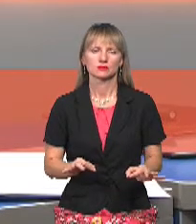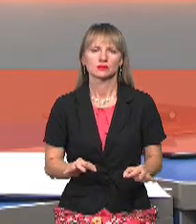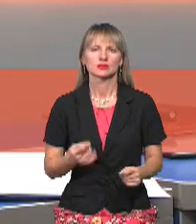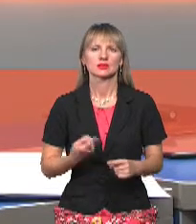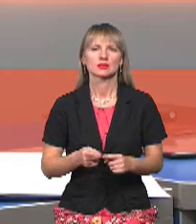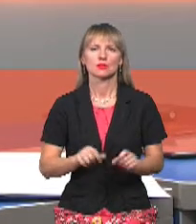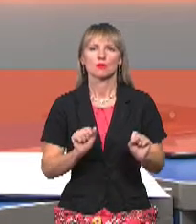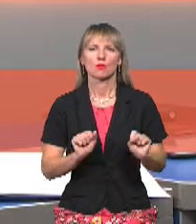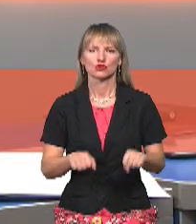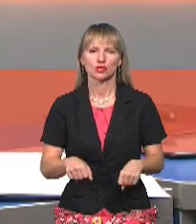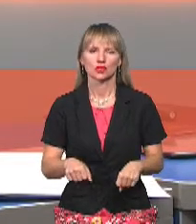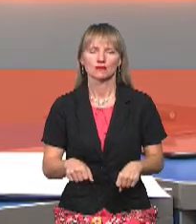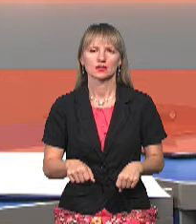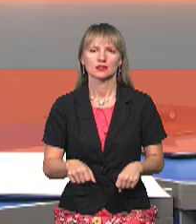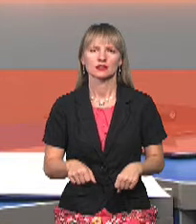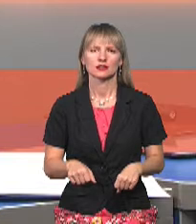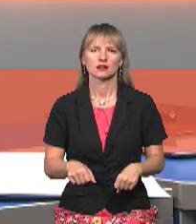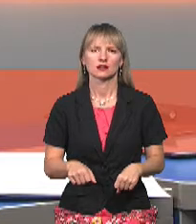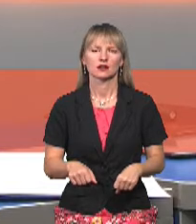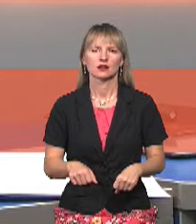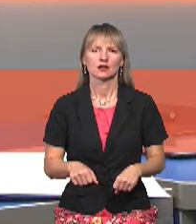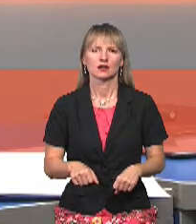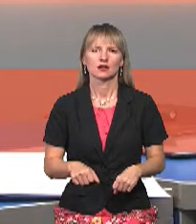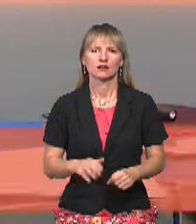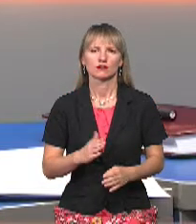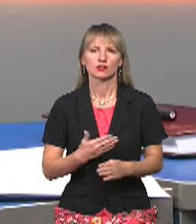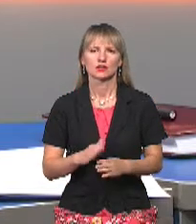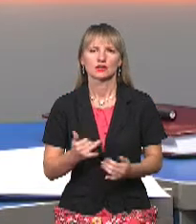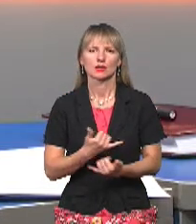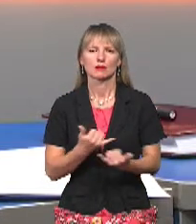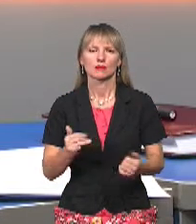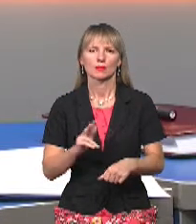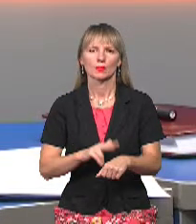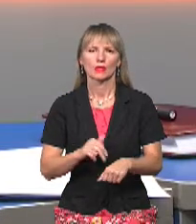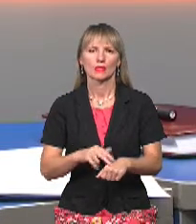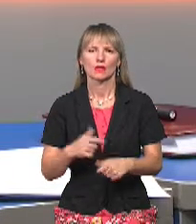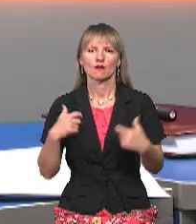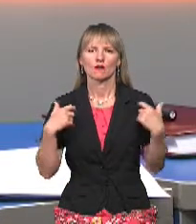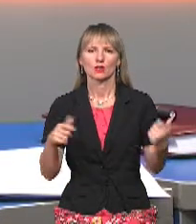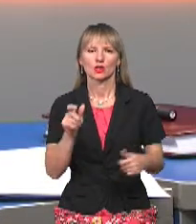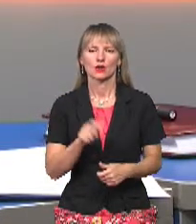це можливість в частині забезпечення поліцейського офіцера громади,